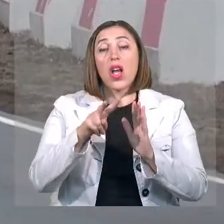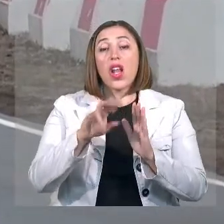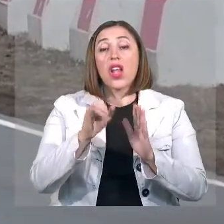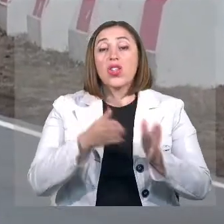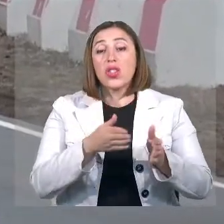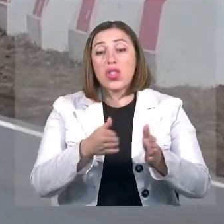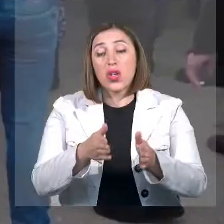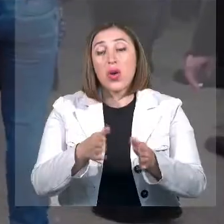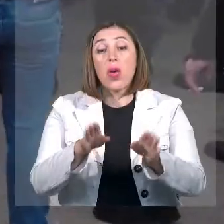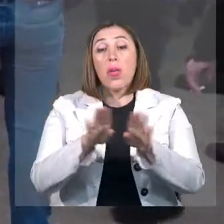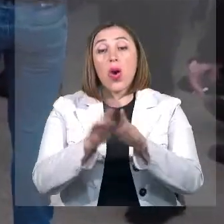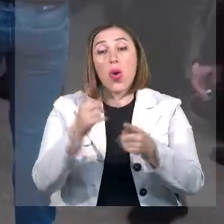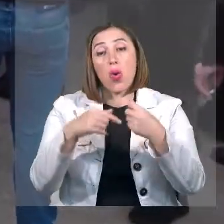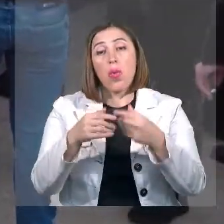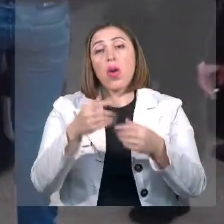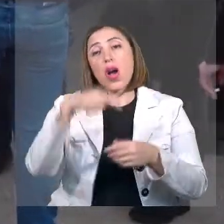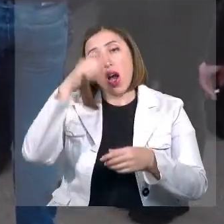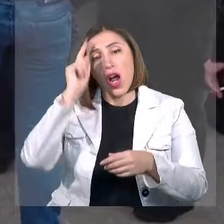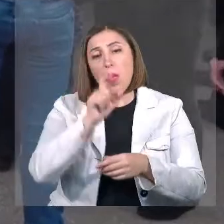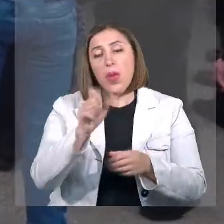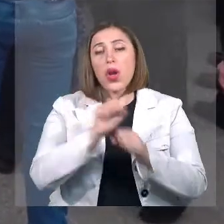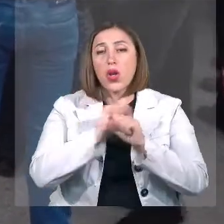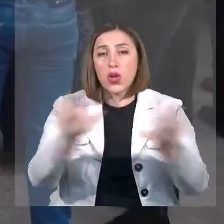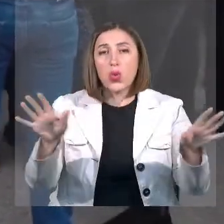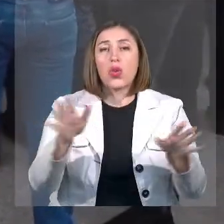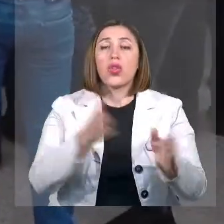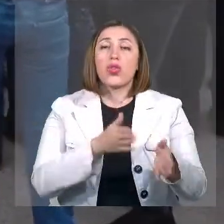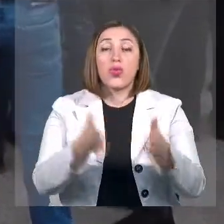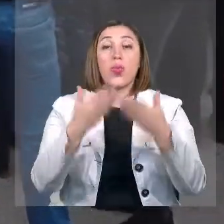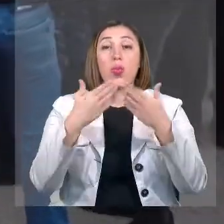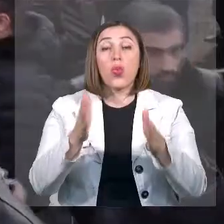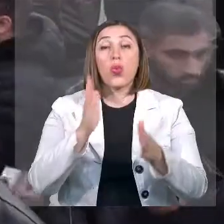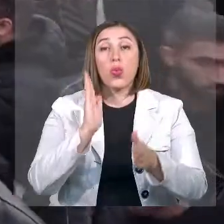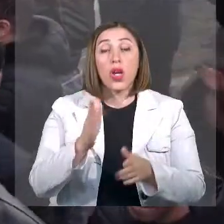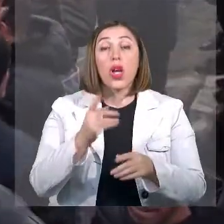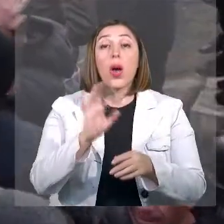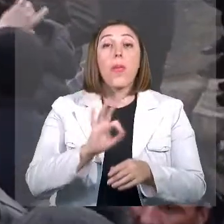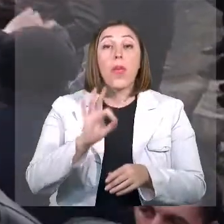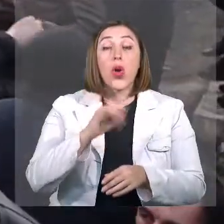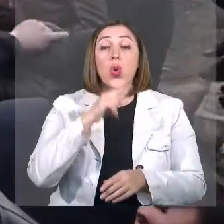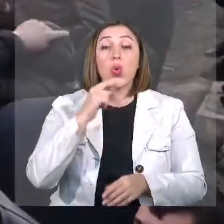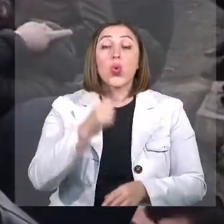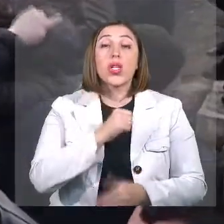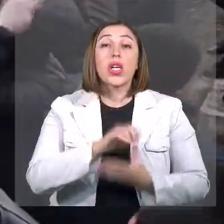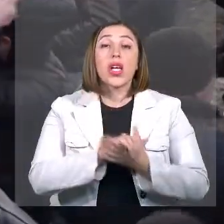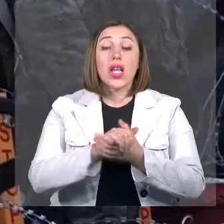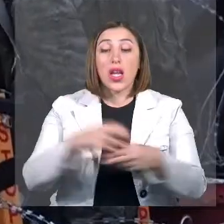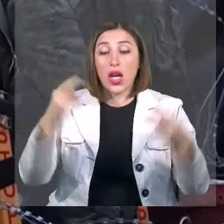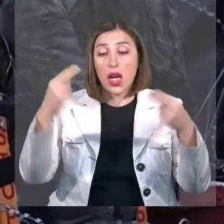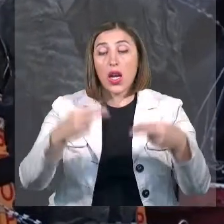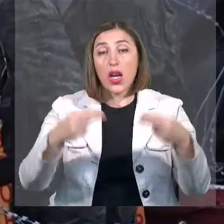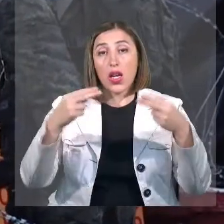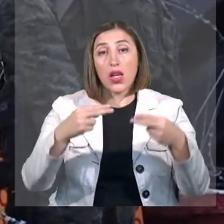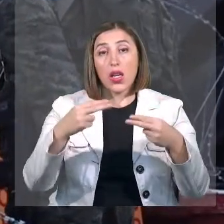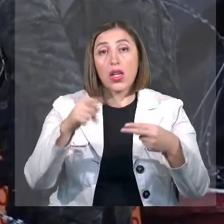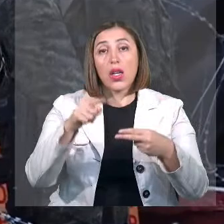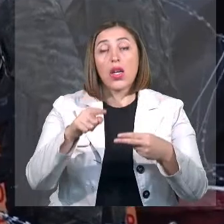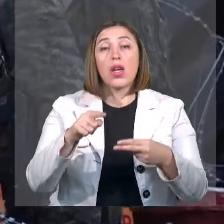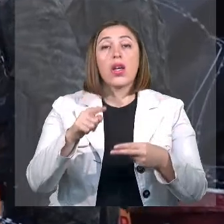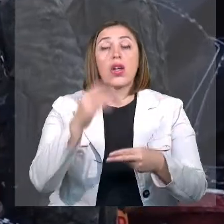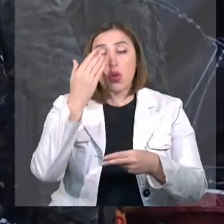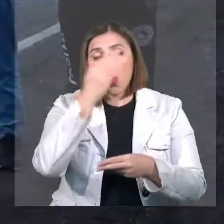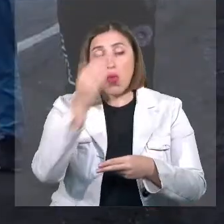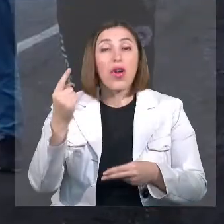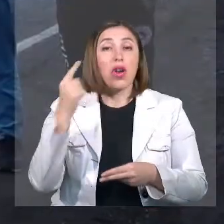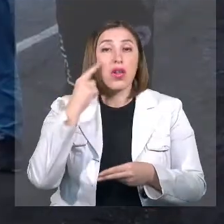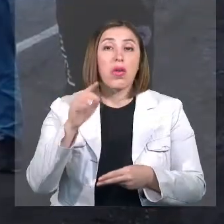ադրբեջանցիները հեռանալու են այդտեղից, ճամփան բացվելու է։ Այդ մասին ռուս խաղապահների անցակետ հասած արցախցիներն էին լսել։